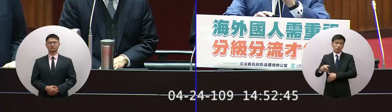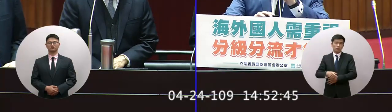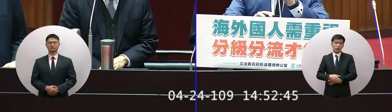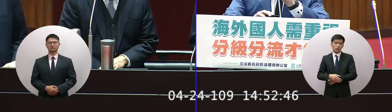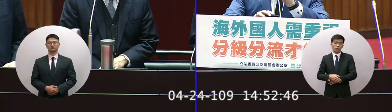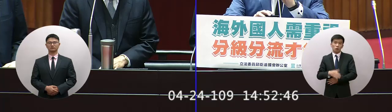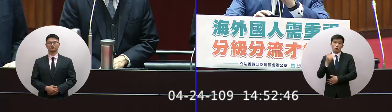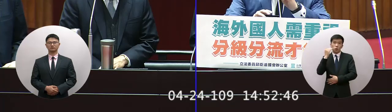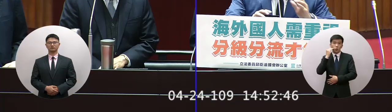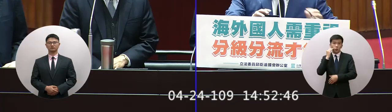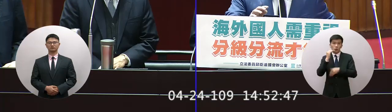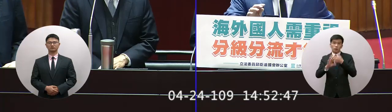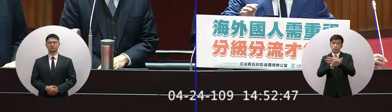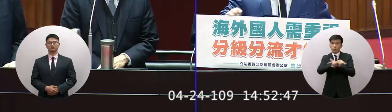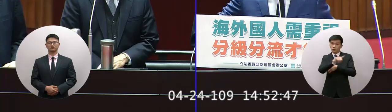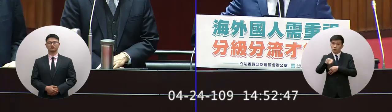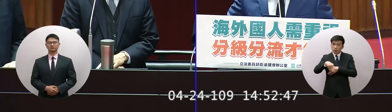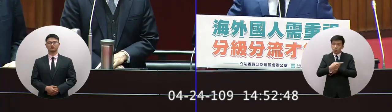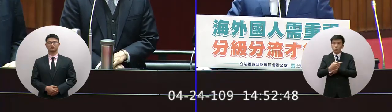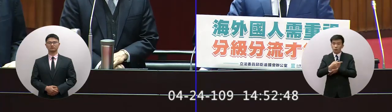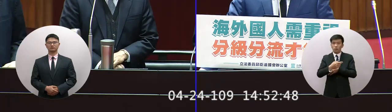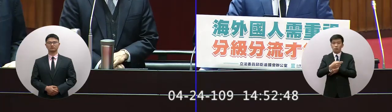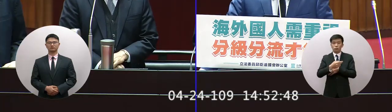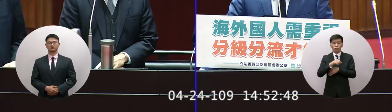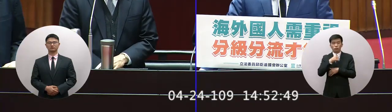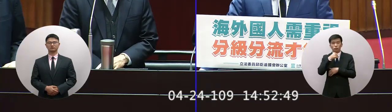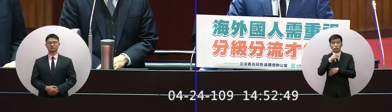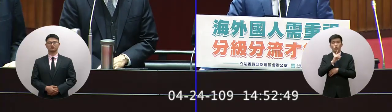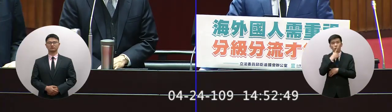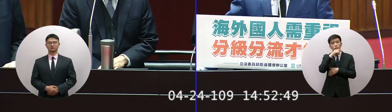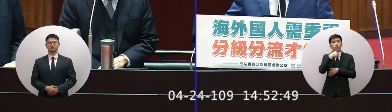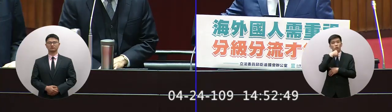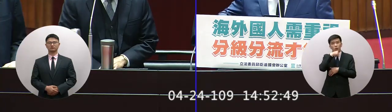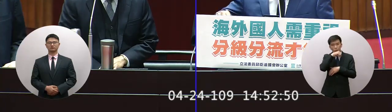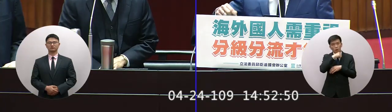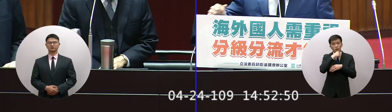只能透过国内2等亲帮他们订购，然后寄